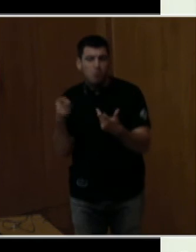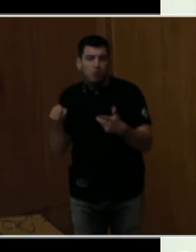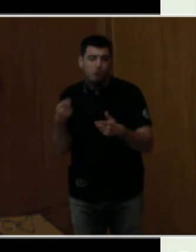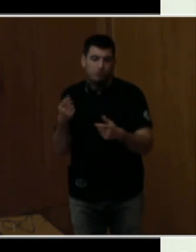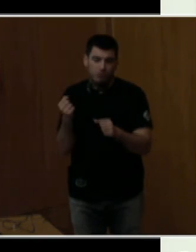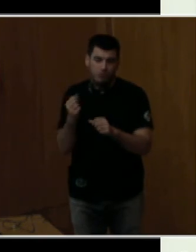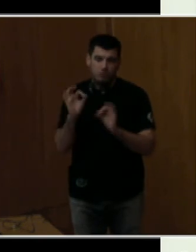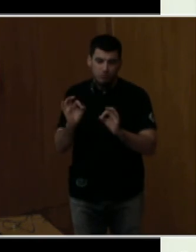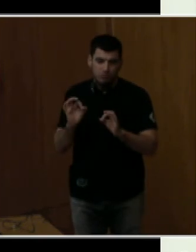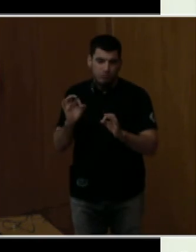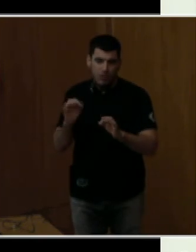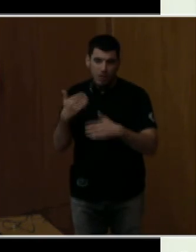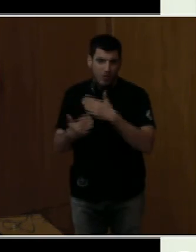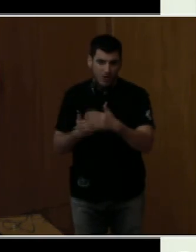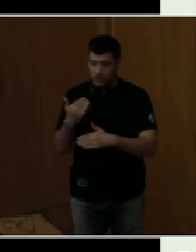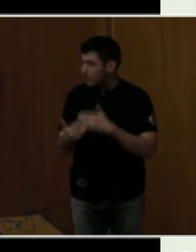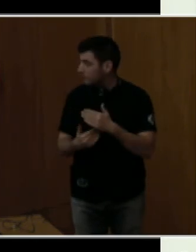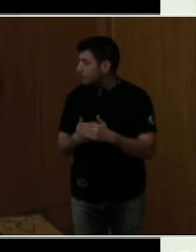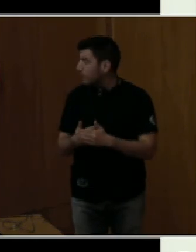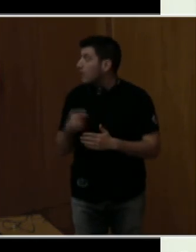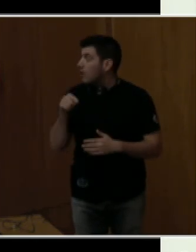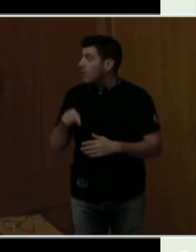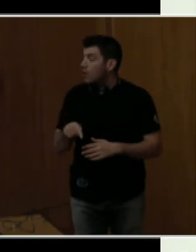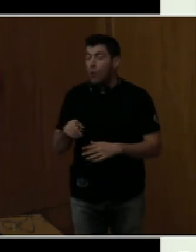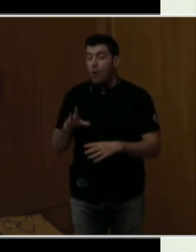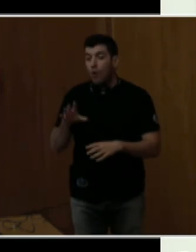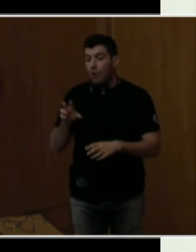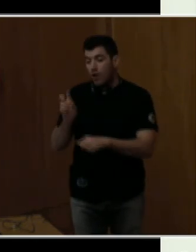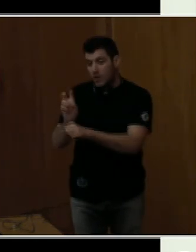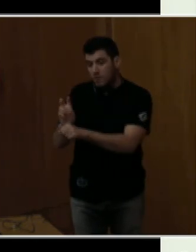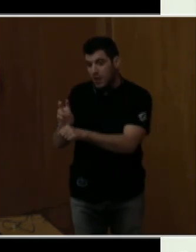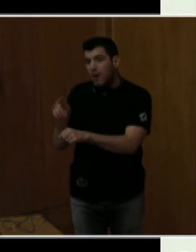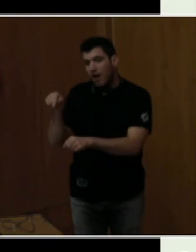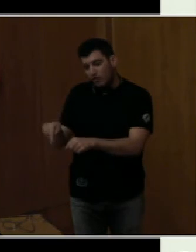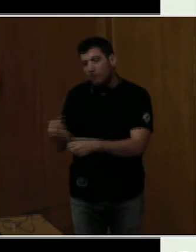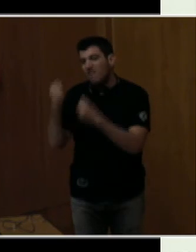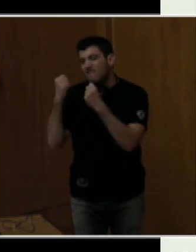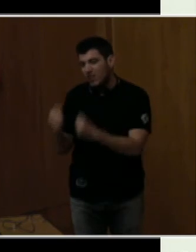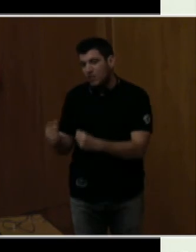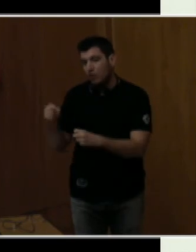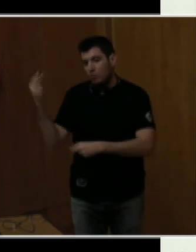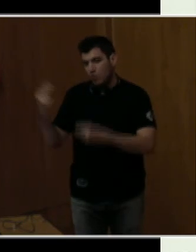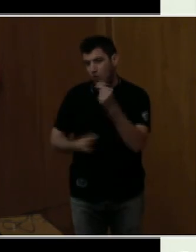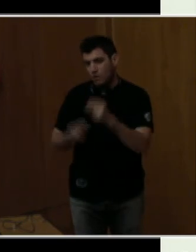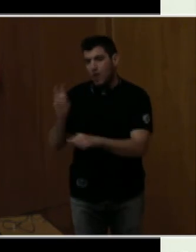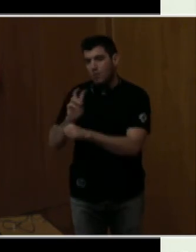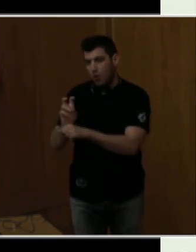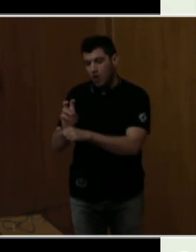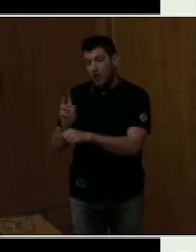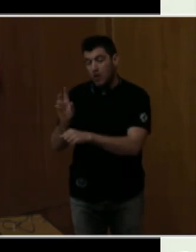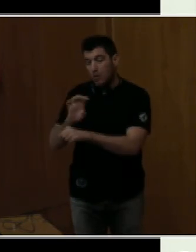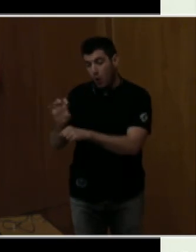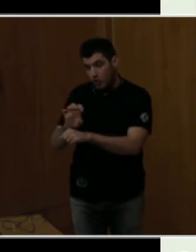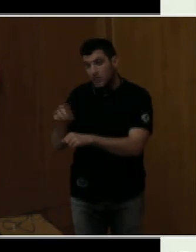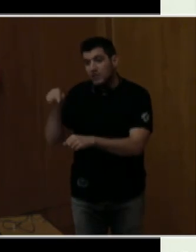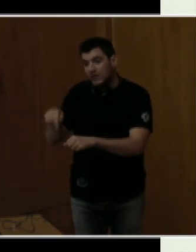Ο χώρος των μνημών συνεχίζει να είναι από τα σημαντικότερα προβλήματα στους υπολογιστές. Και το γνωστό πρόβλημα τείχος